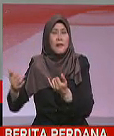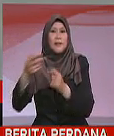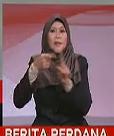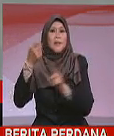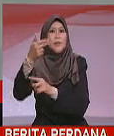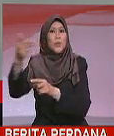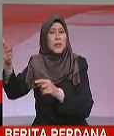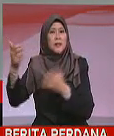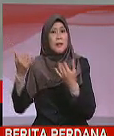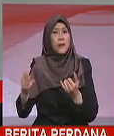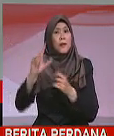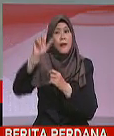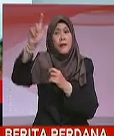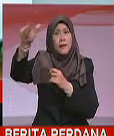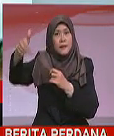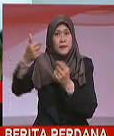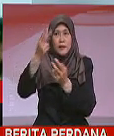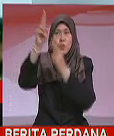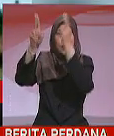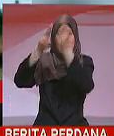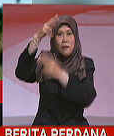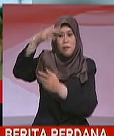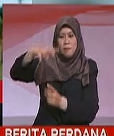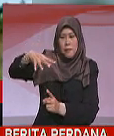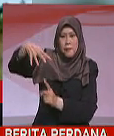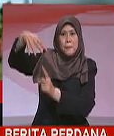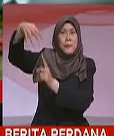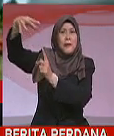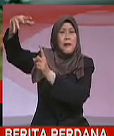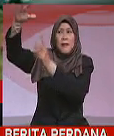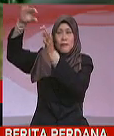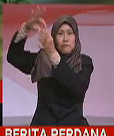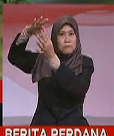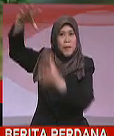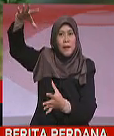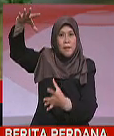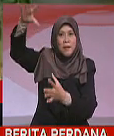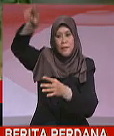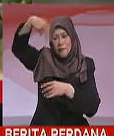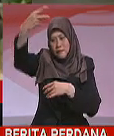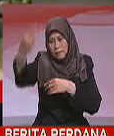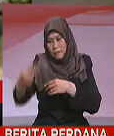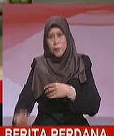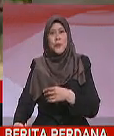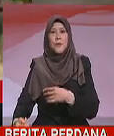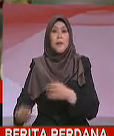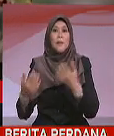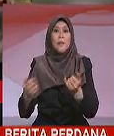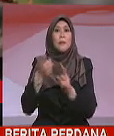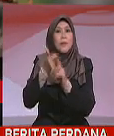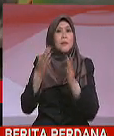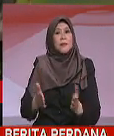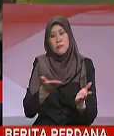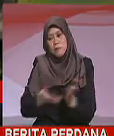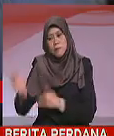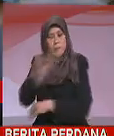Indonesia. Selang beberapa saat berada di udara, tali penyambung layang-layang berkenaan putus lalu dia terjatuh ke atas tanah. Mangsa